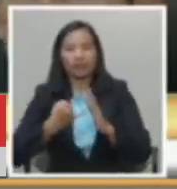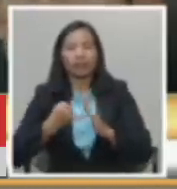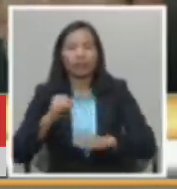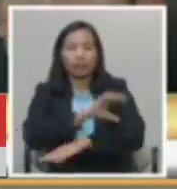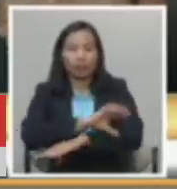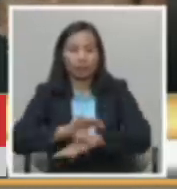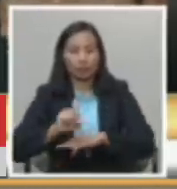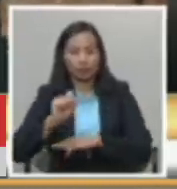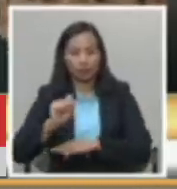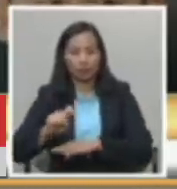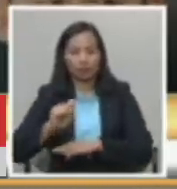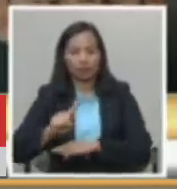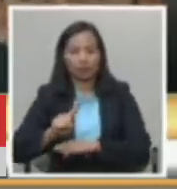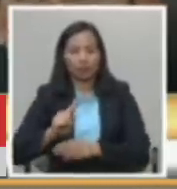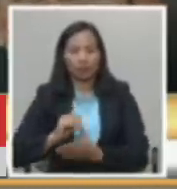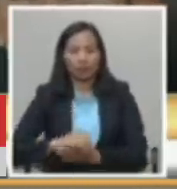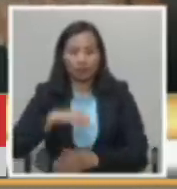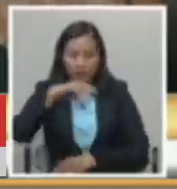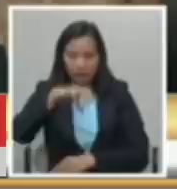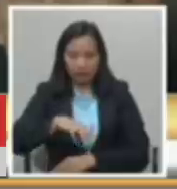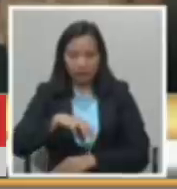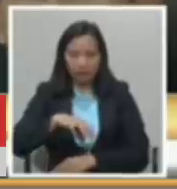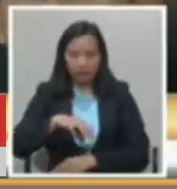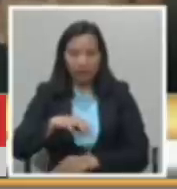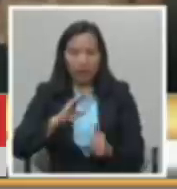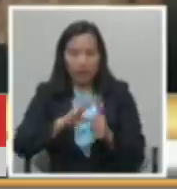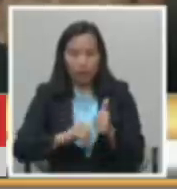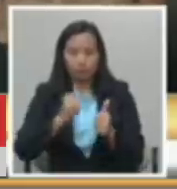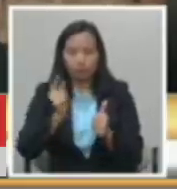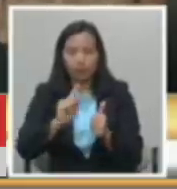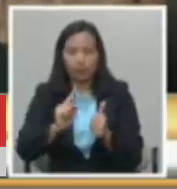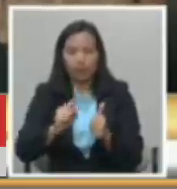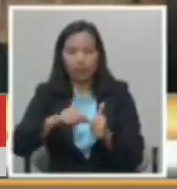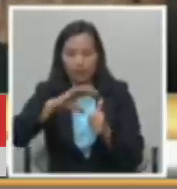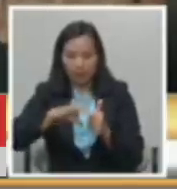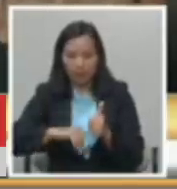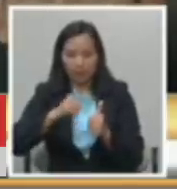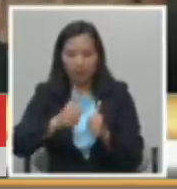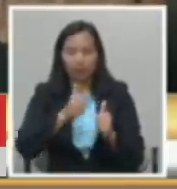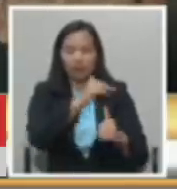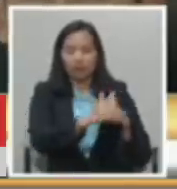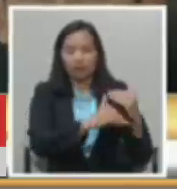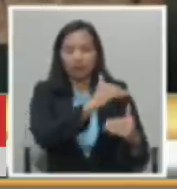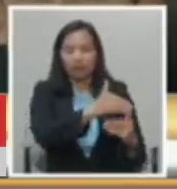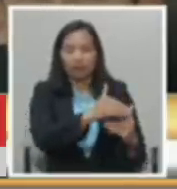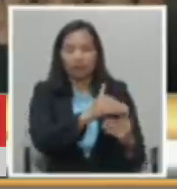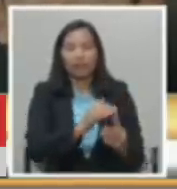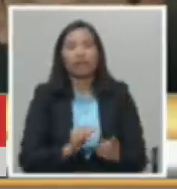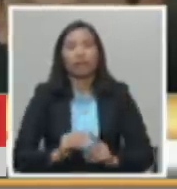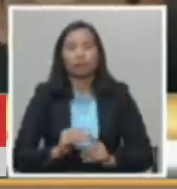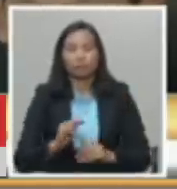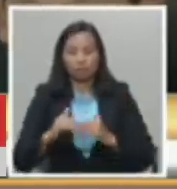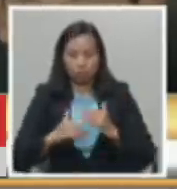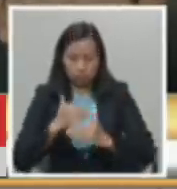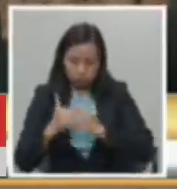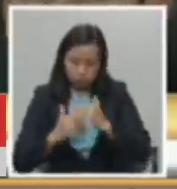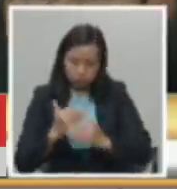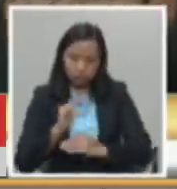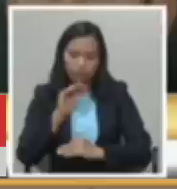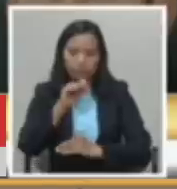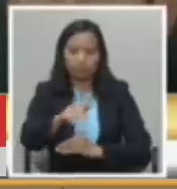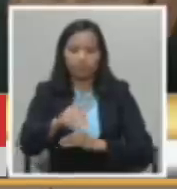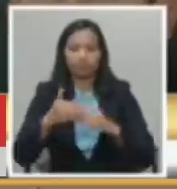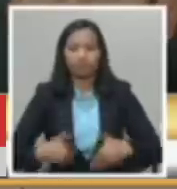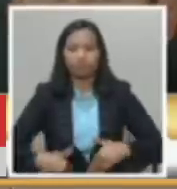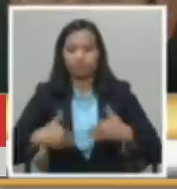เร็วสูงสถานีตั้งอยู่ที่อำเภอใดอำเภอนั้นจะมีความเจริญก้าวกระโดดและวิถีชีวิต